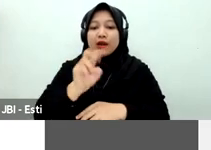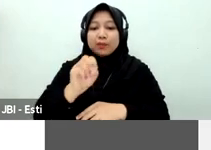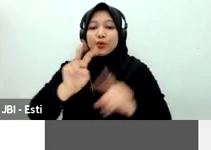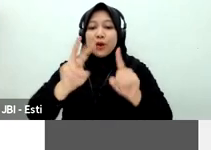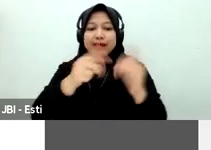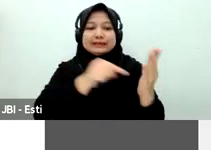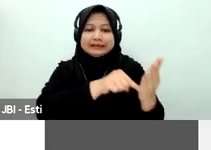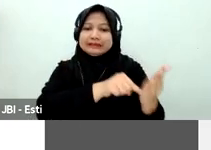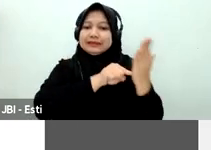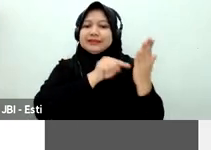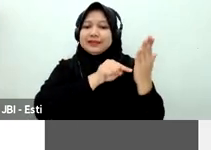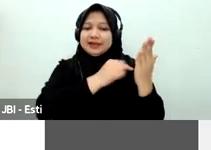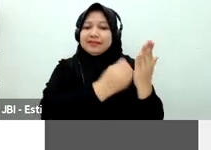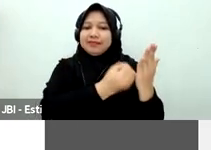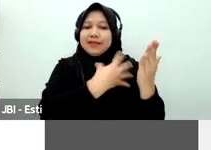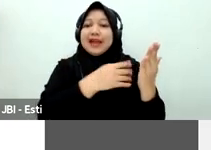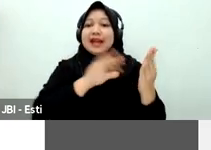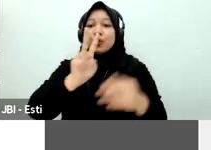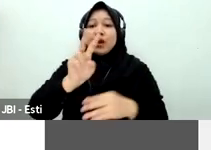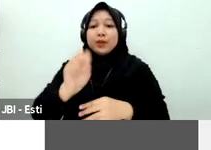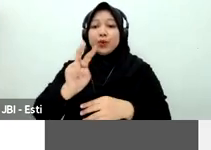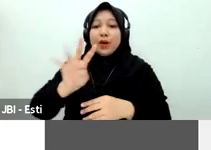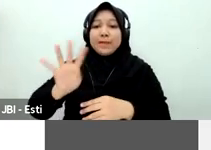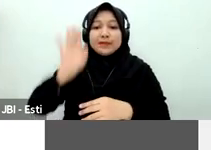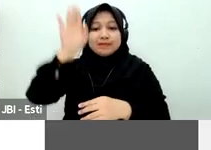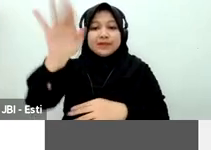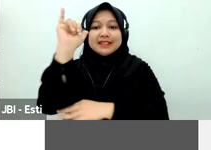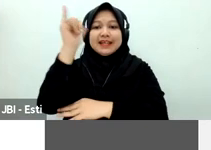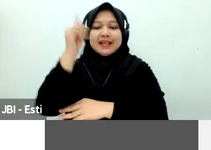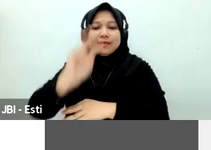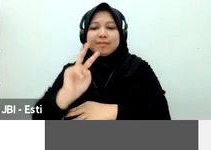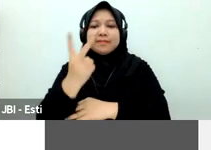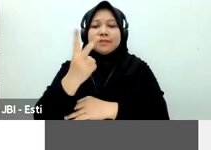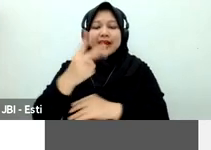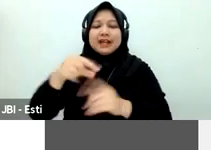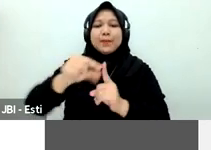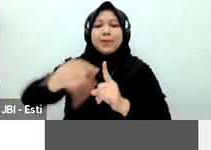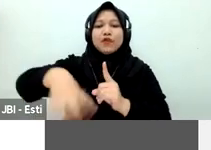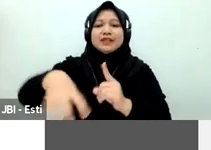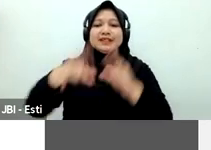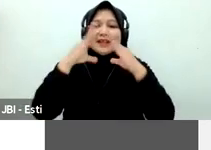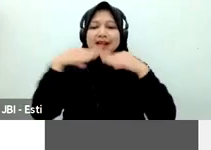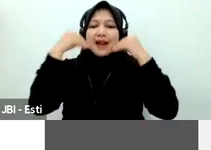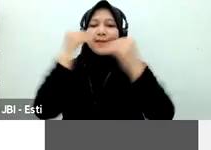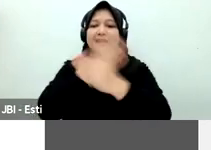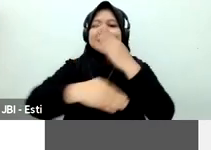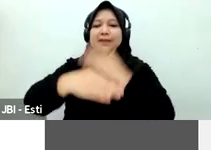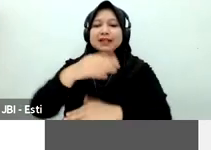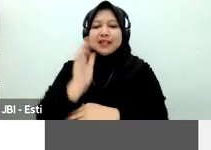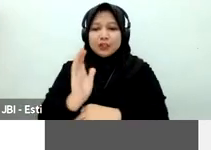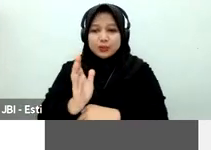jadi 2024 semestinya begini mesinnya by7 dan menjadi provinsi yang ramah difabel